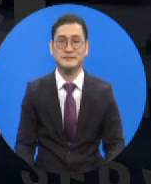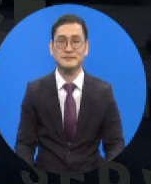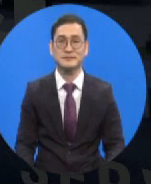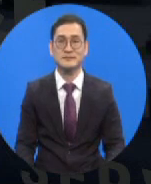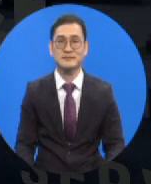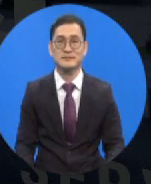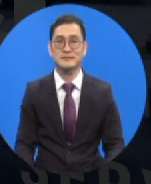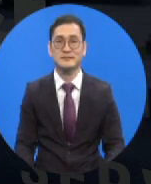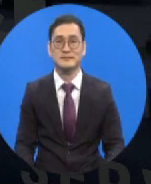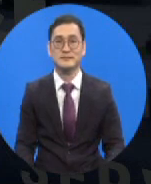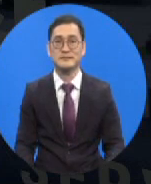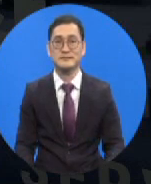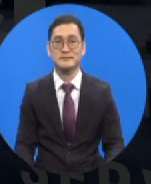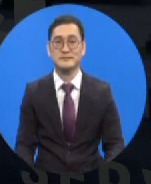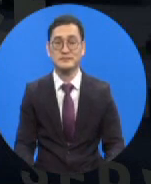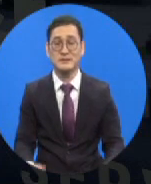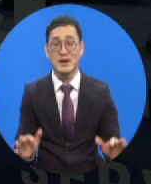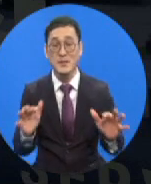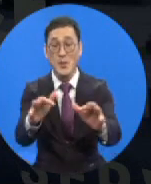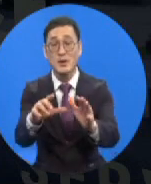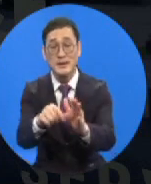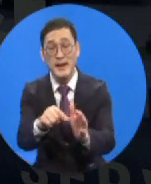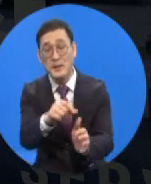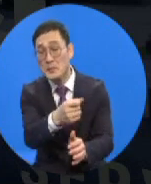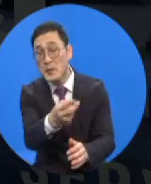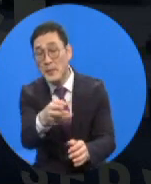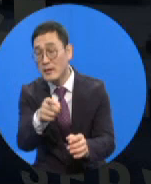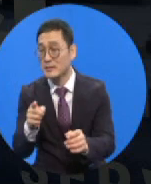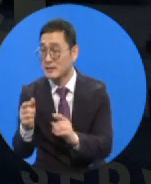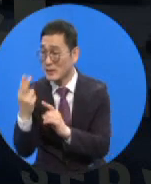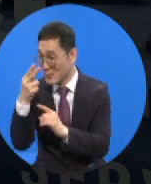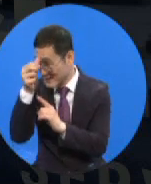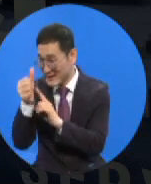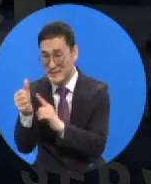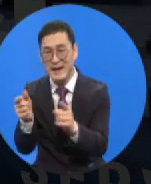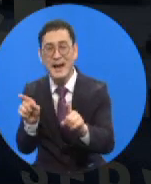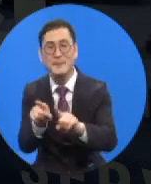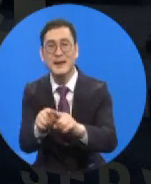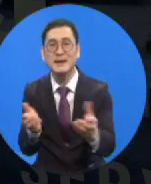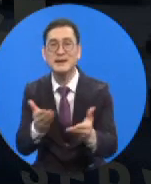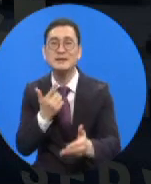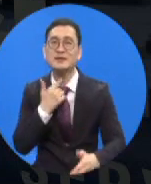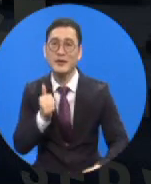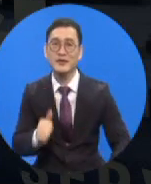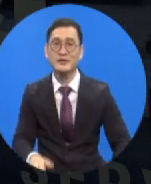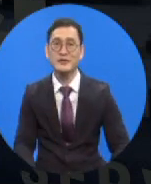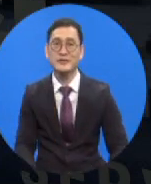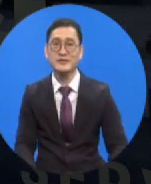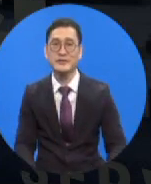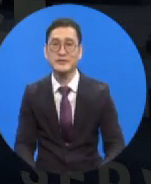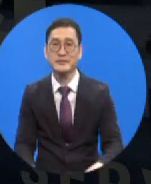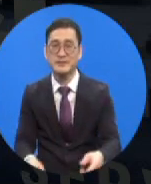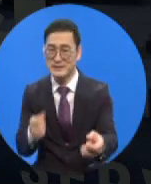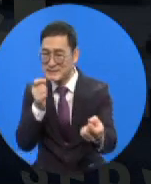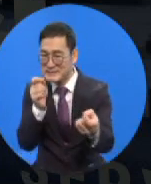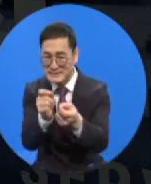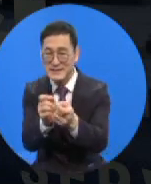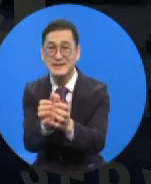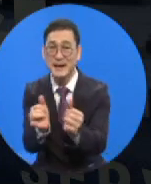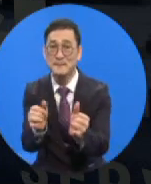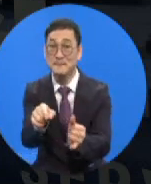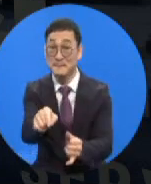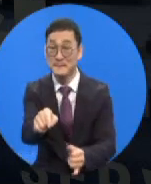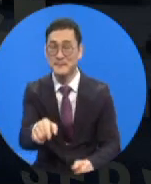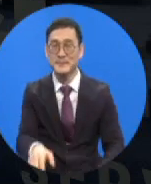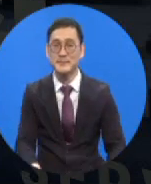검사를 그 전에 같이 근무를 하셨고요. 그래서 예. 이제 어느 정도 좀, 뭐 저는 이런 얘기 쓰기 싫어하는데, 측근이나 이렇게 분류하는 거 싫어하는데, 어쨌든 네네. 가깝게